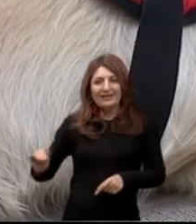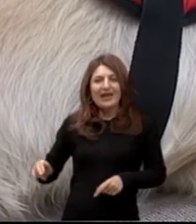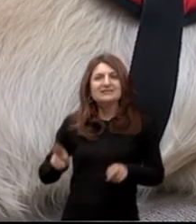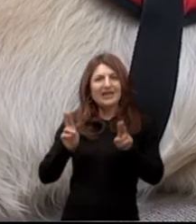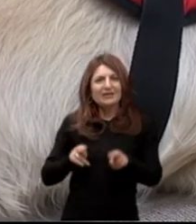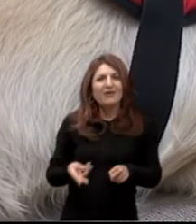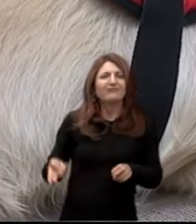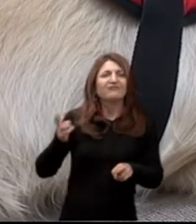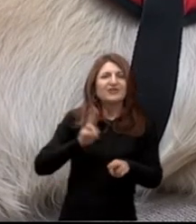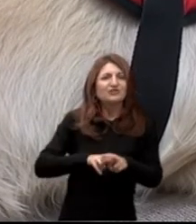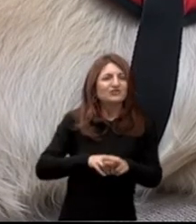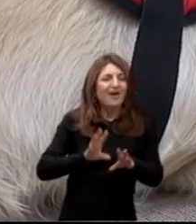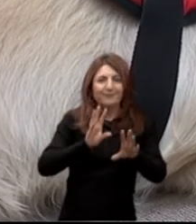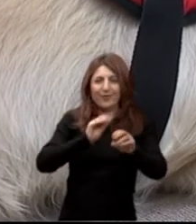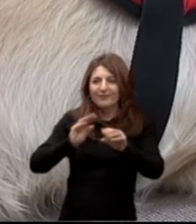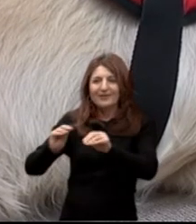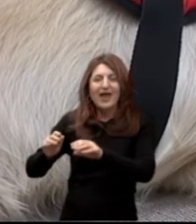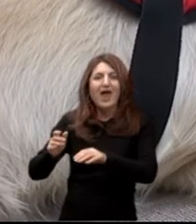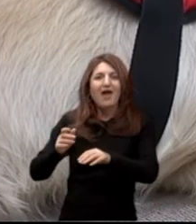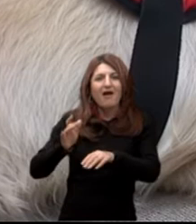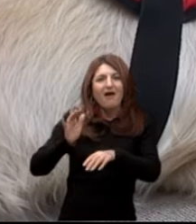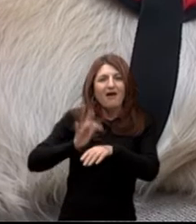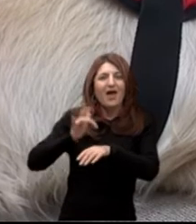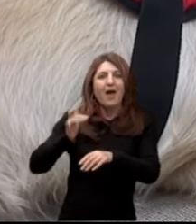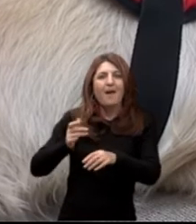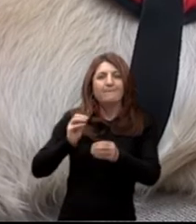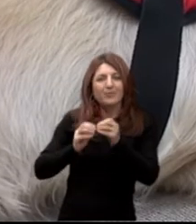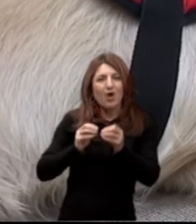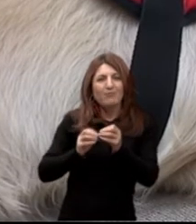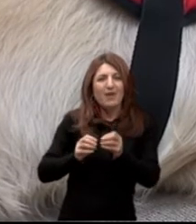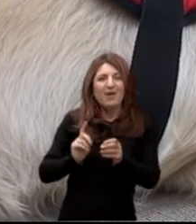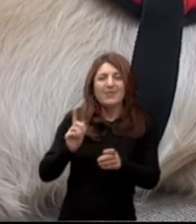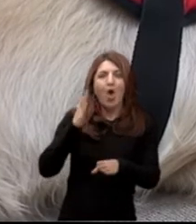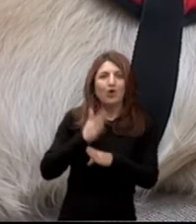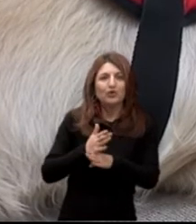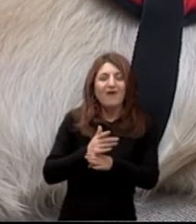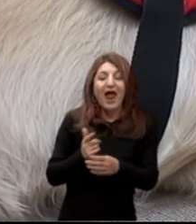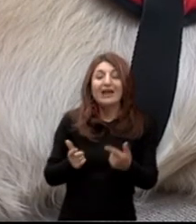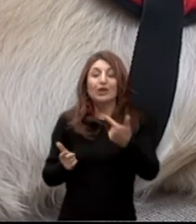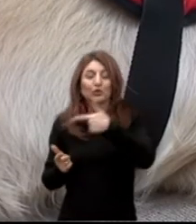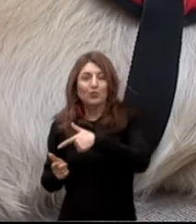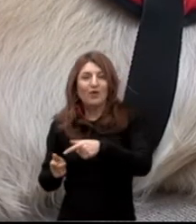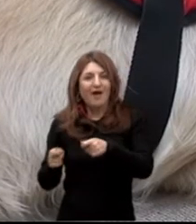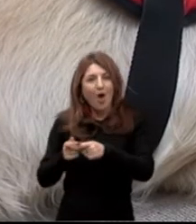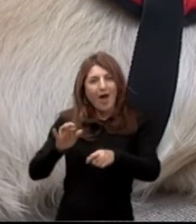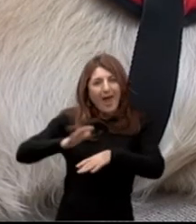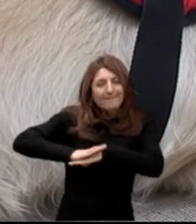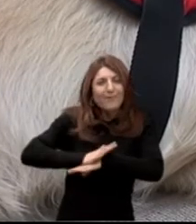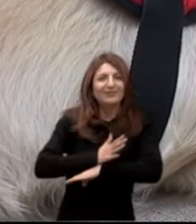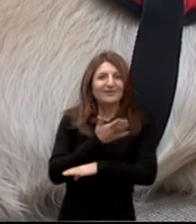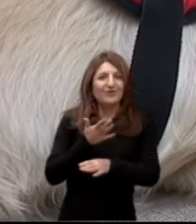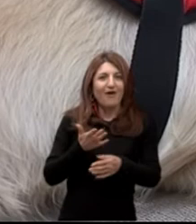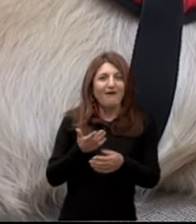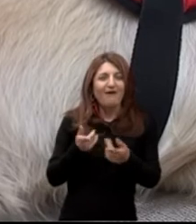senzoričkih poteškoća gdje im taj dodir ne odgovara. Ali zbog ovog drugog emotivnog podražaja